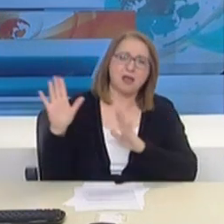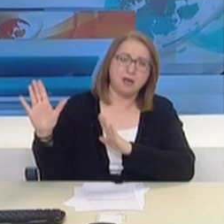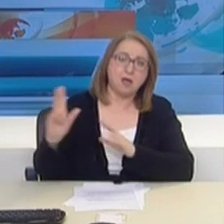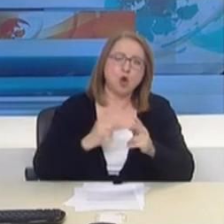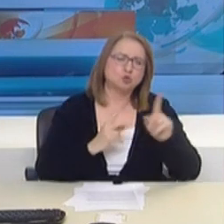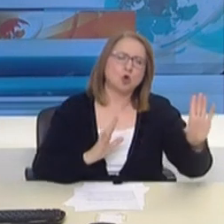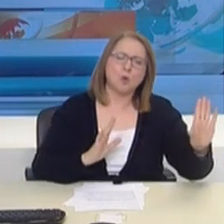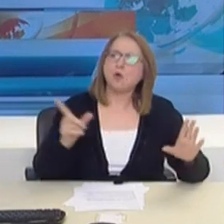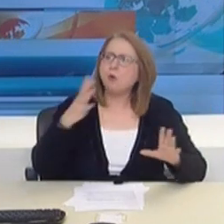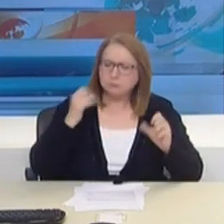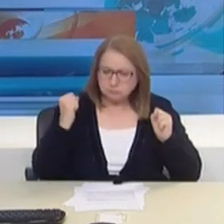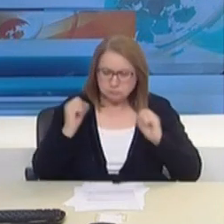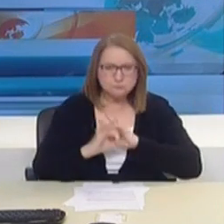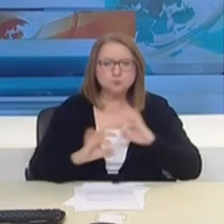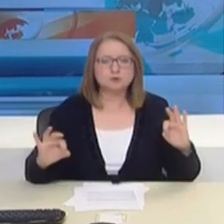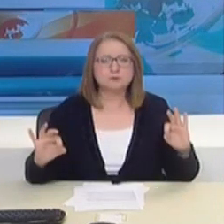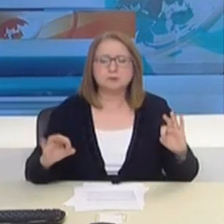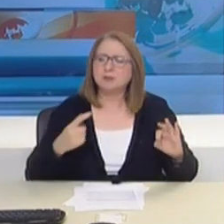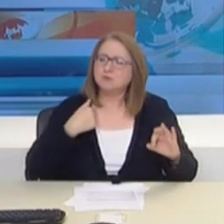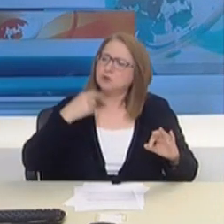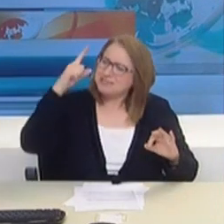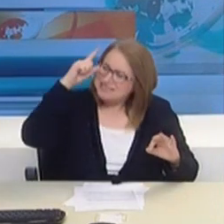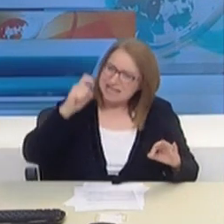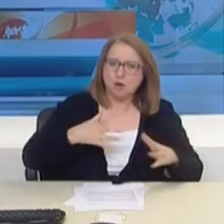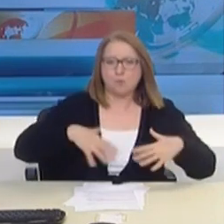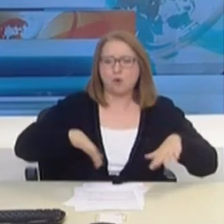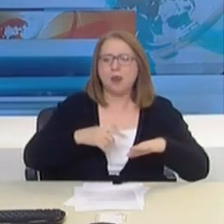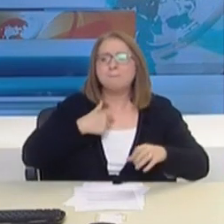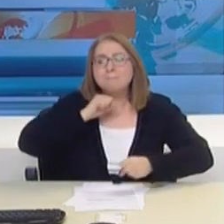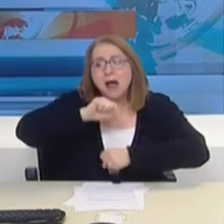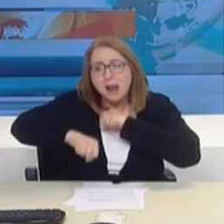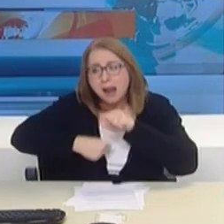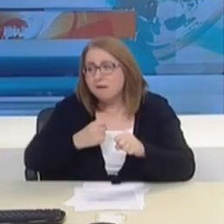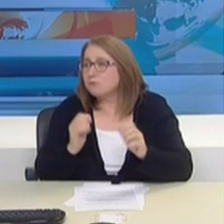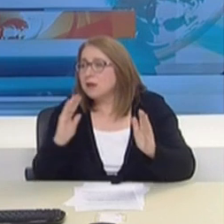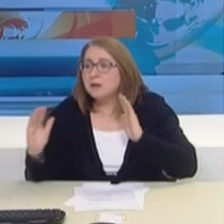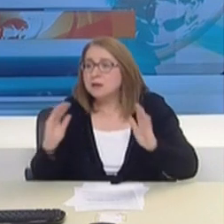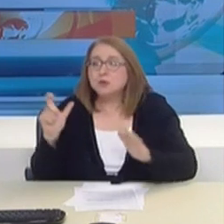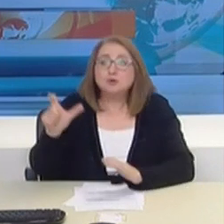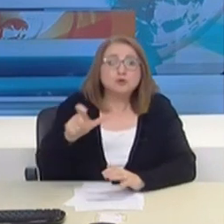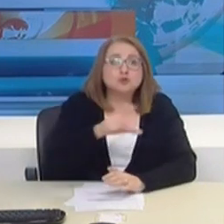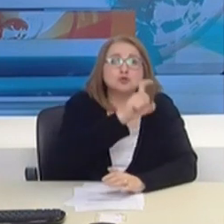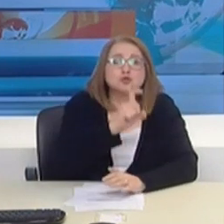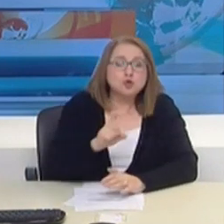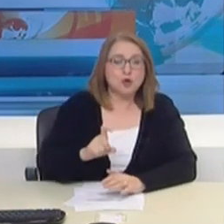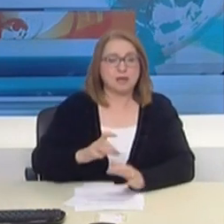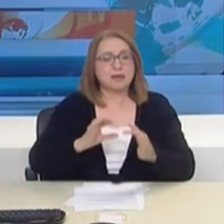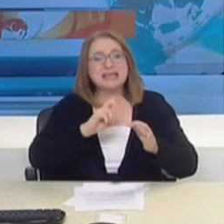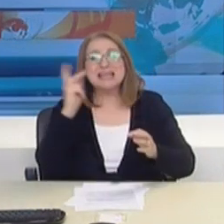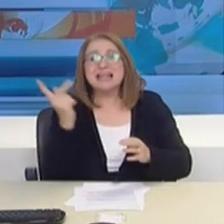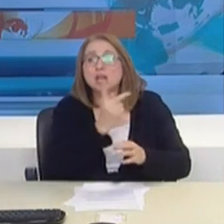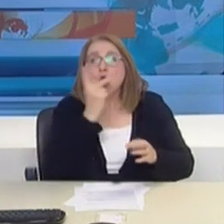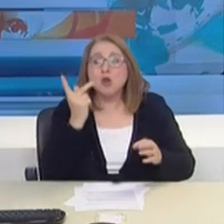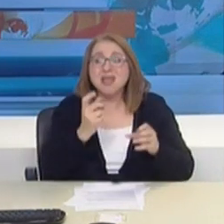πολιτική προστασία κάνει όλα όσα πρέπει για να διαφυλάξει την ζωή των συνανθρώπων και τη συνέχεια της κοινωνίας. Και πρέπει να καταλάβουν